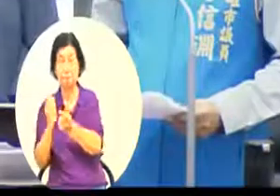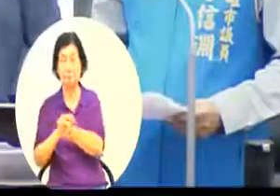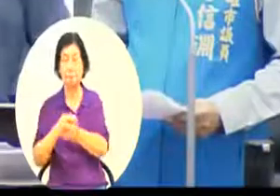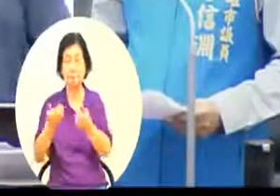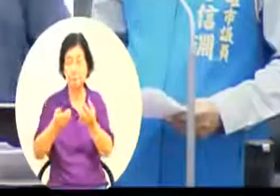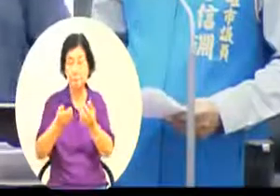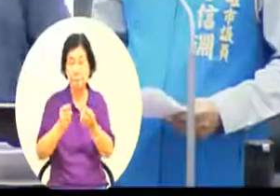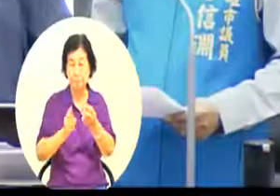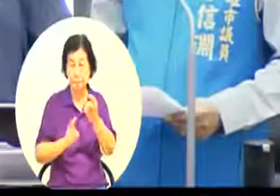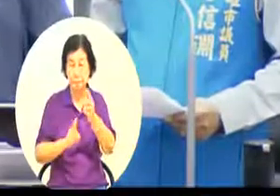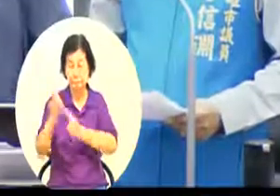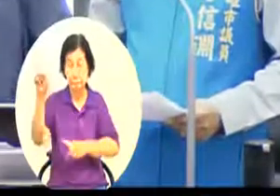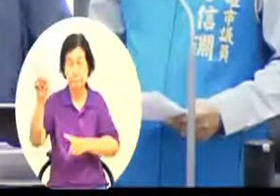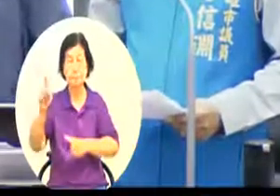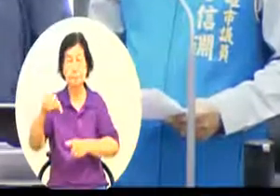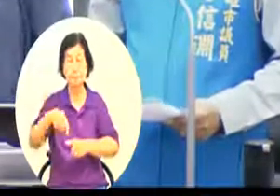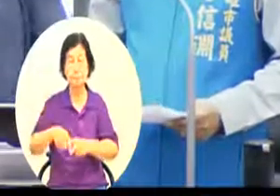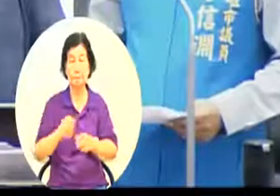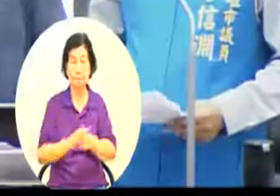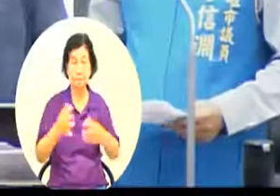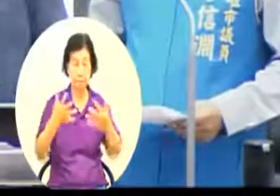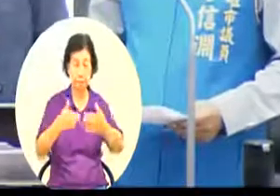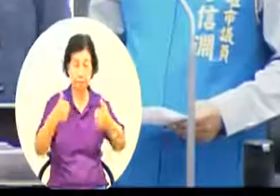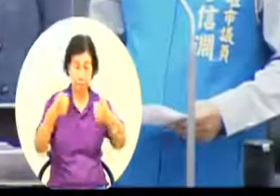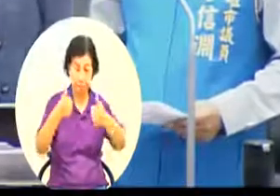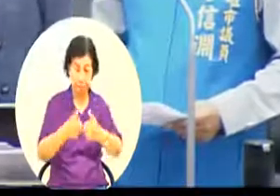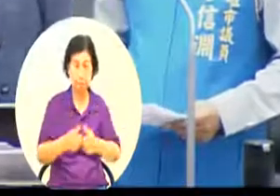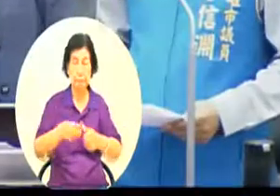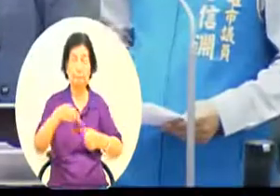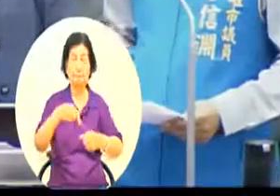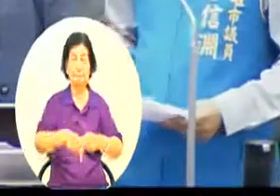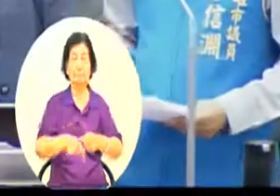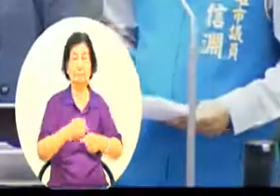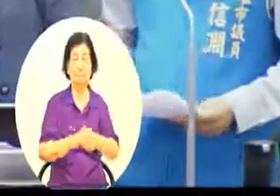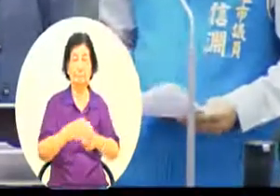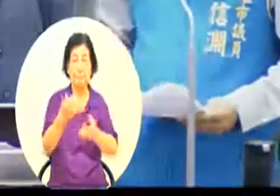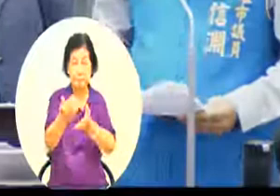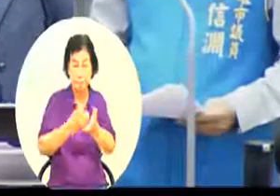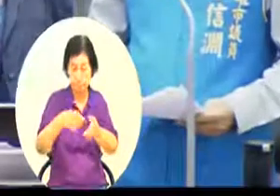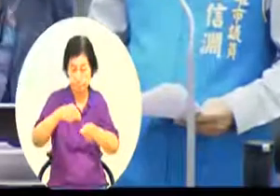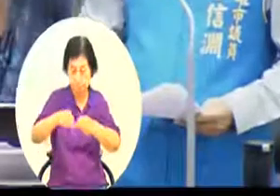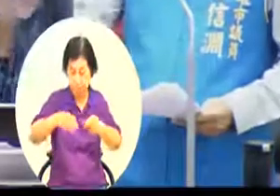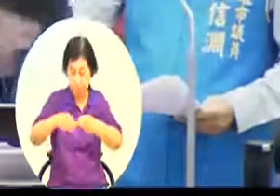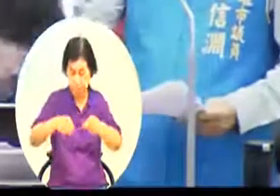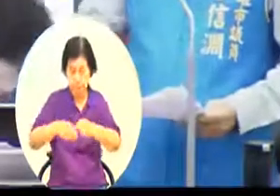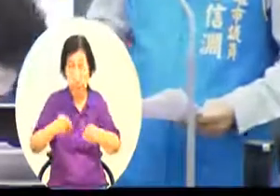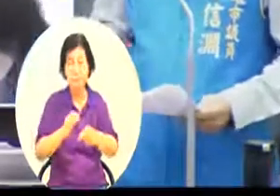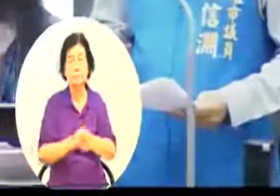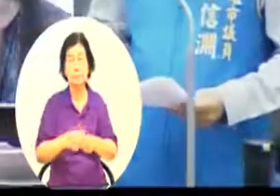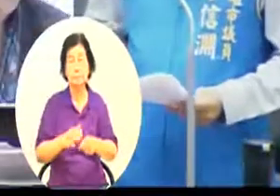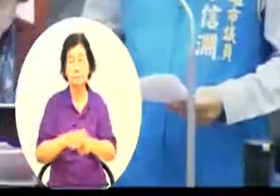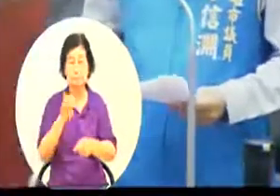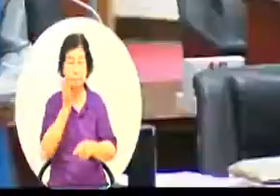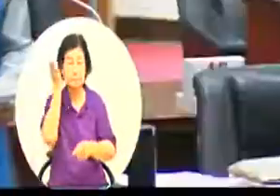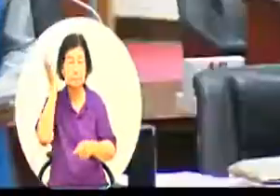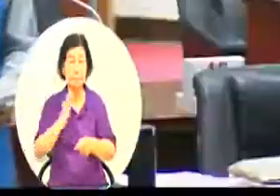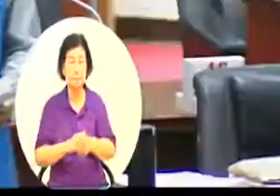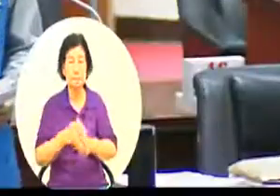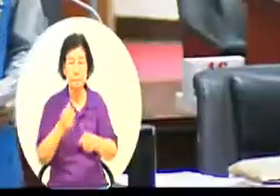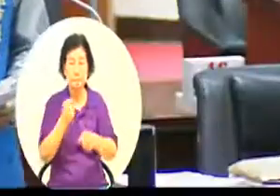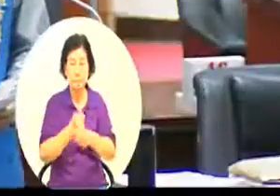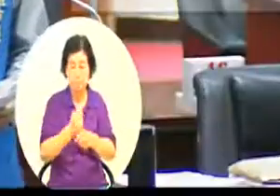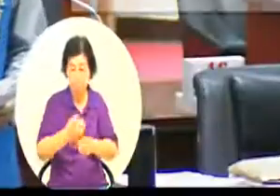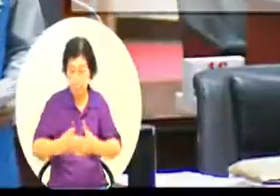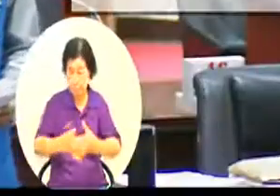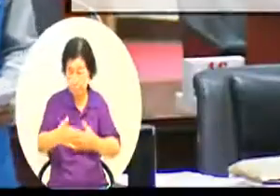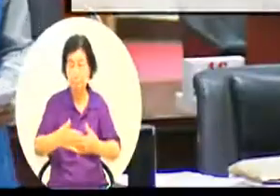机会，能够让我们的前瞻计划能够顺利来进行。谢谢。 谢谢市长。市长，